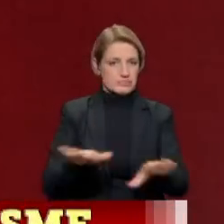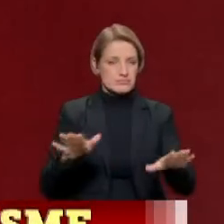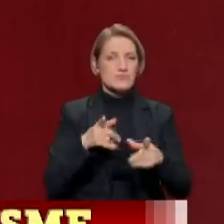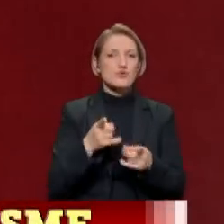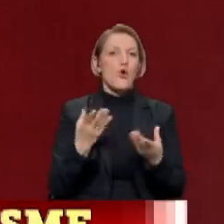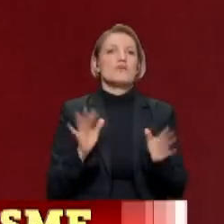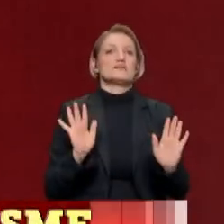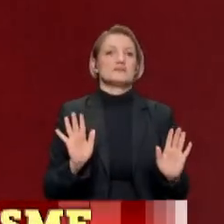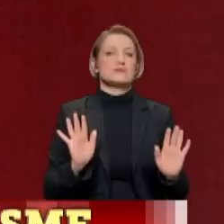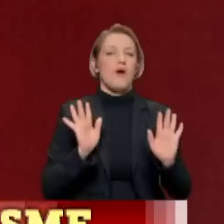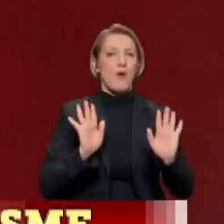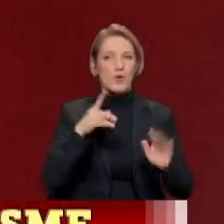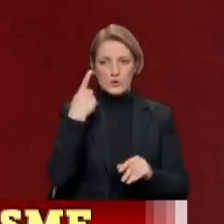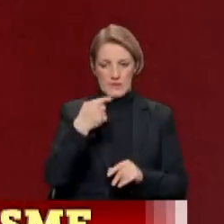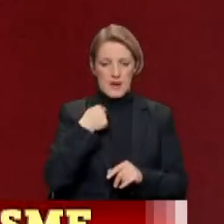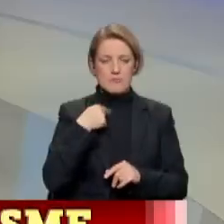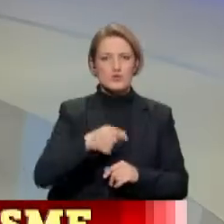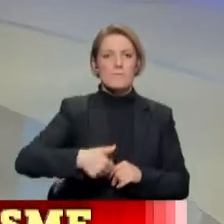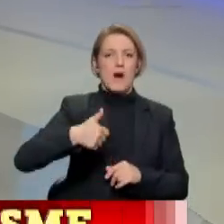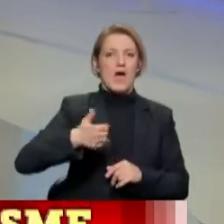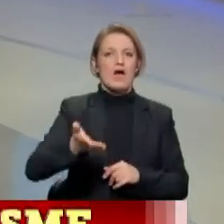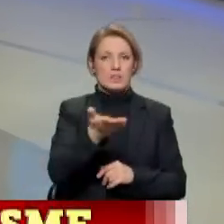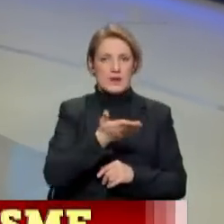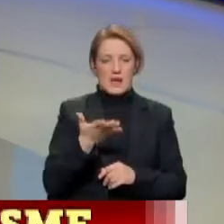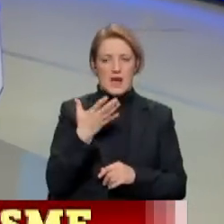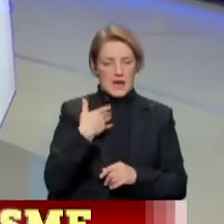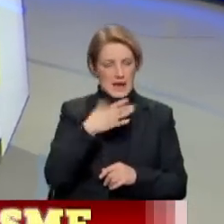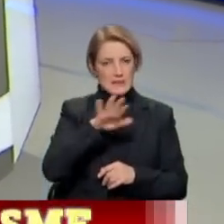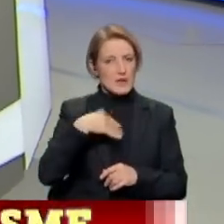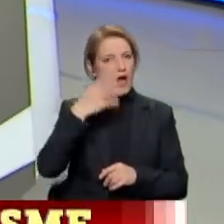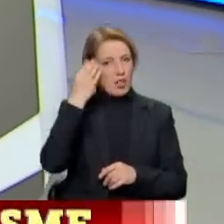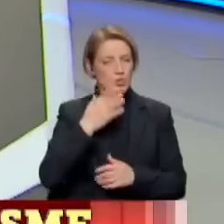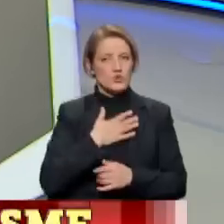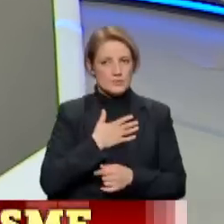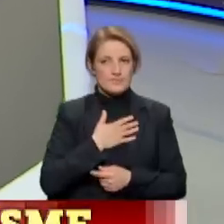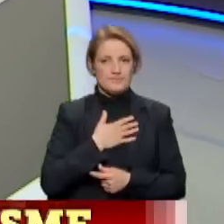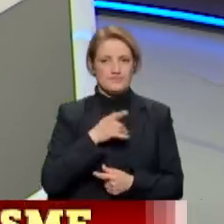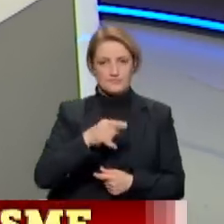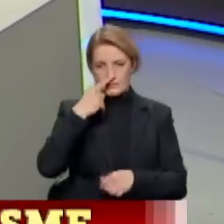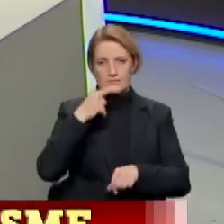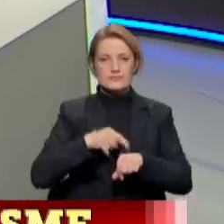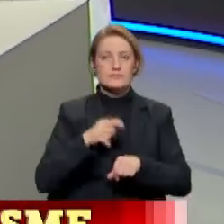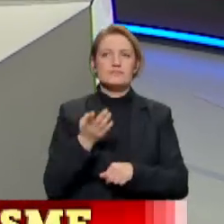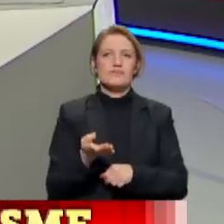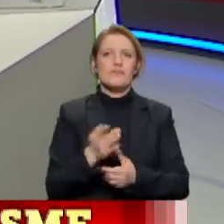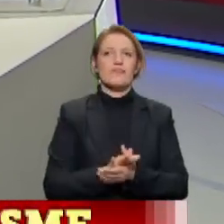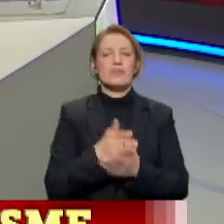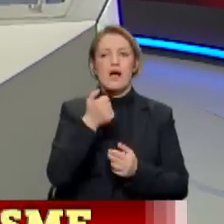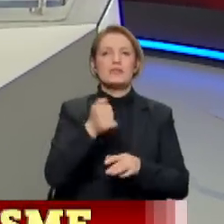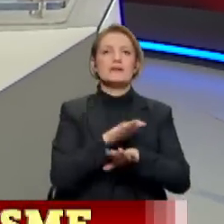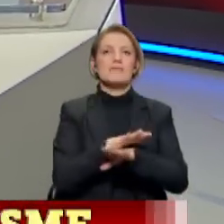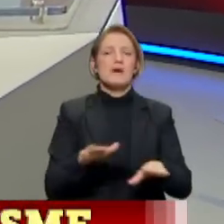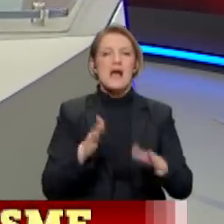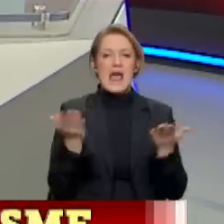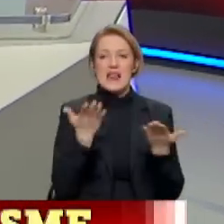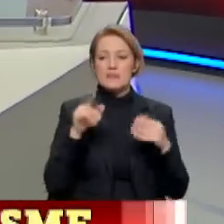bu da olmaz. O bakımdan ben bunu liderlerin hepsini çok anlayışla karşılıyorum. Şundan eminim. Yani altılı